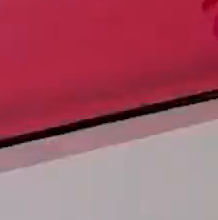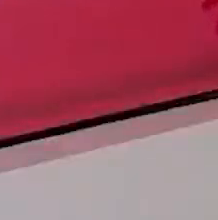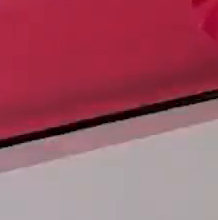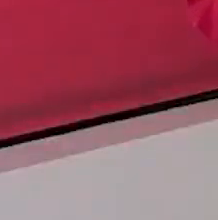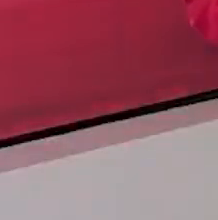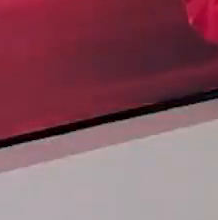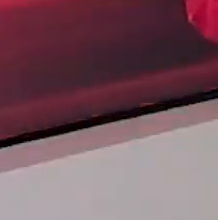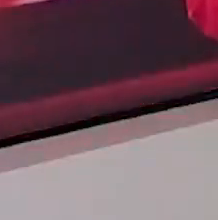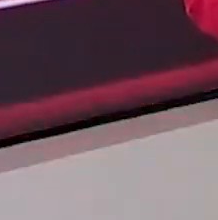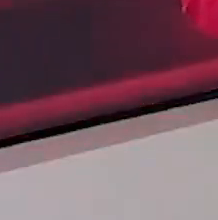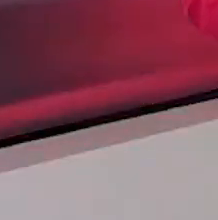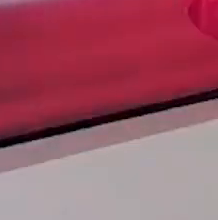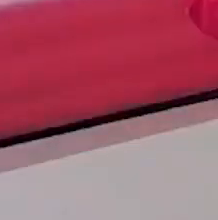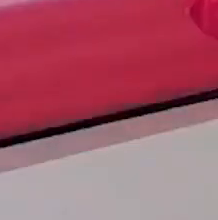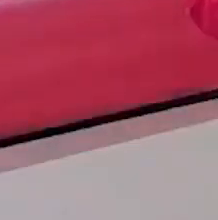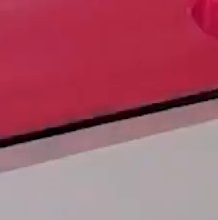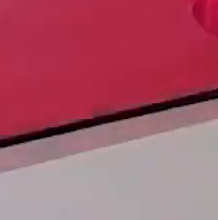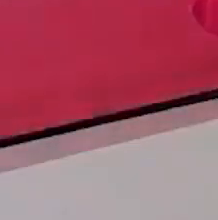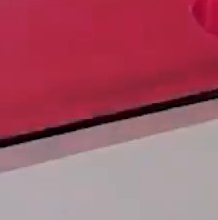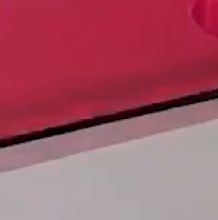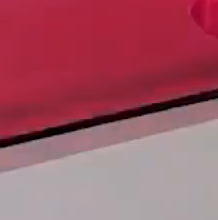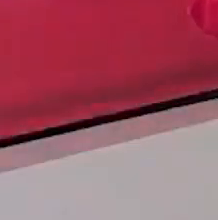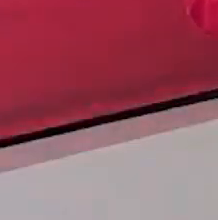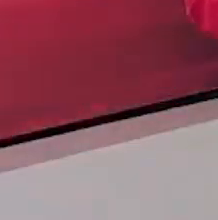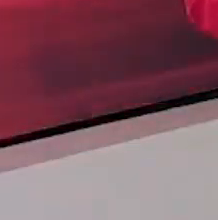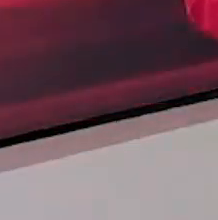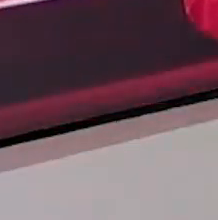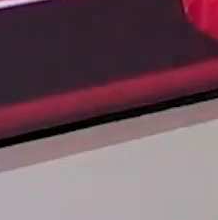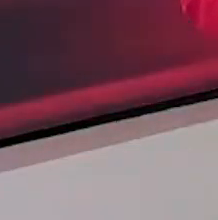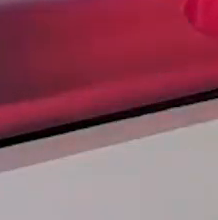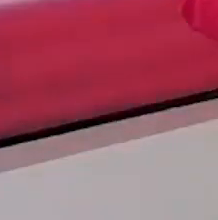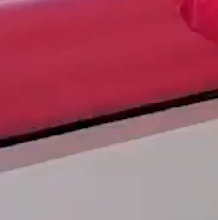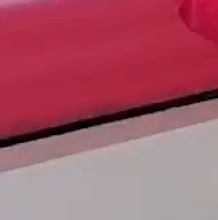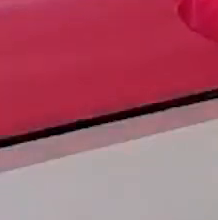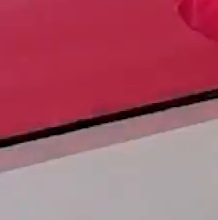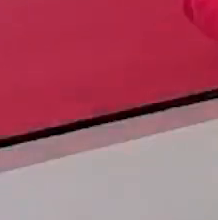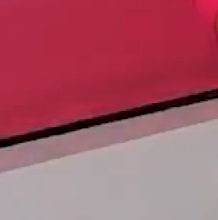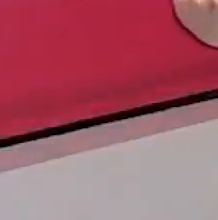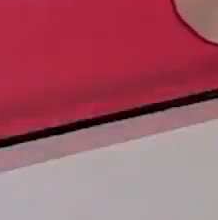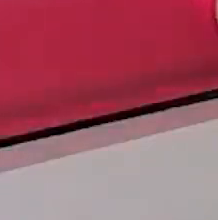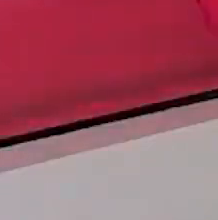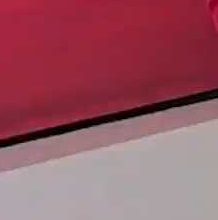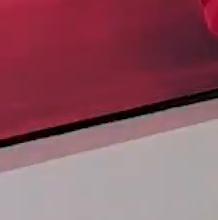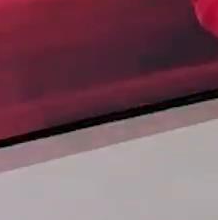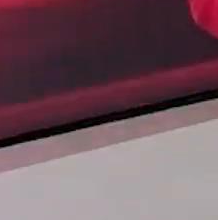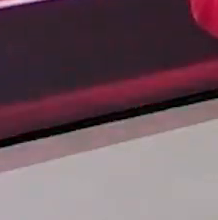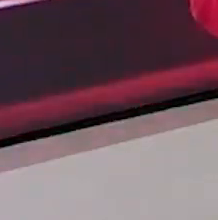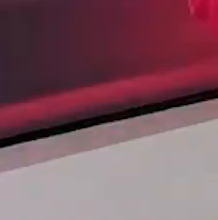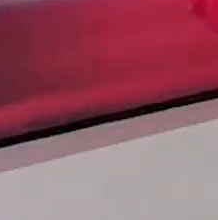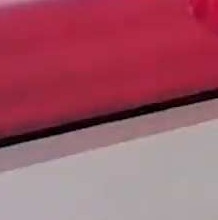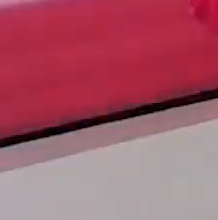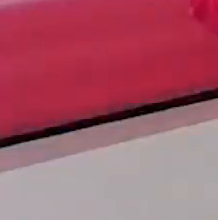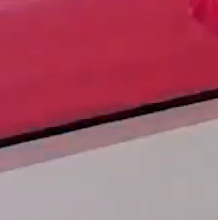Mga kapuso, para una ka sa mga balita, mag-subscribe sa GMA Integrated News sa YouTube. Sa mga kapuso abroad,